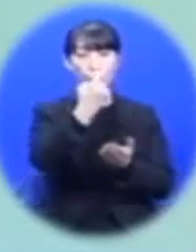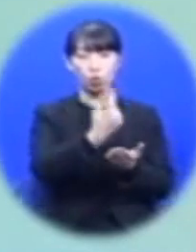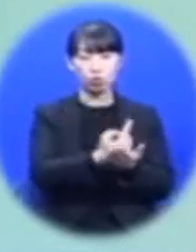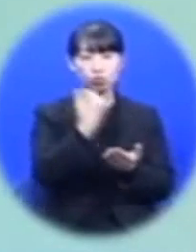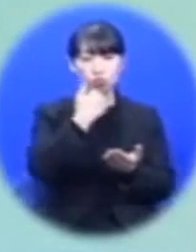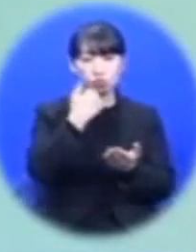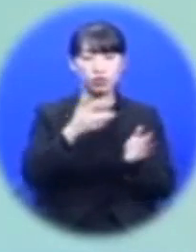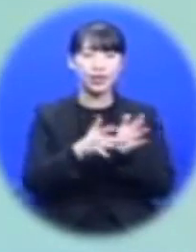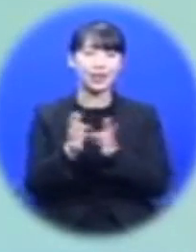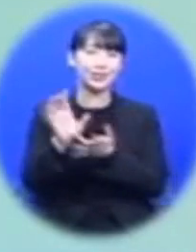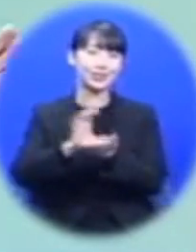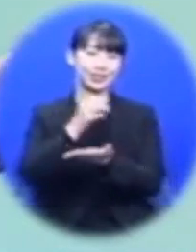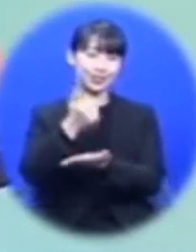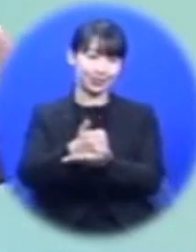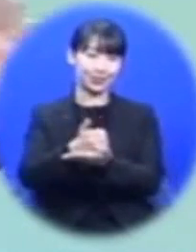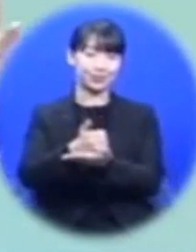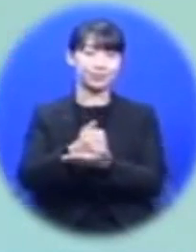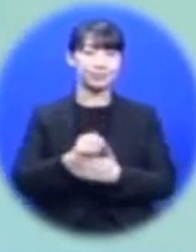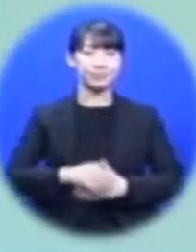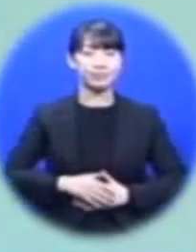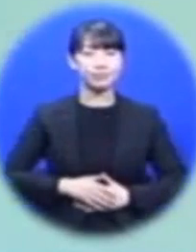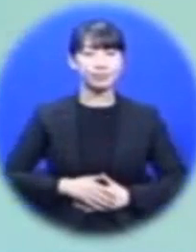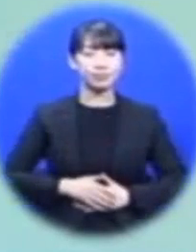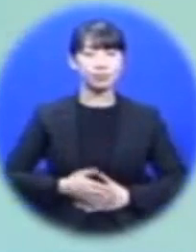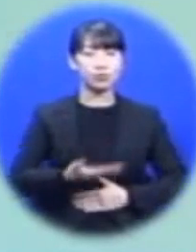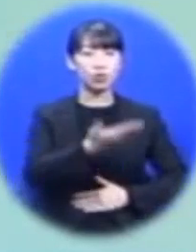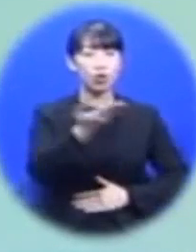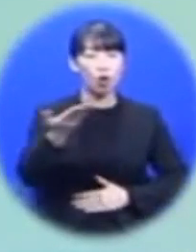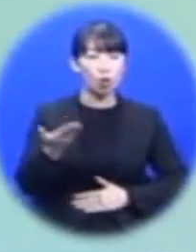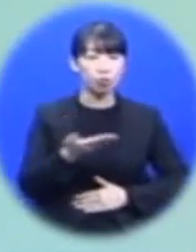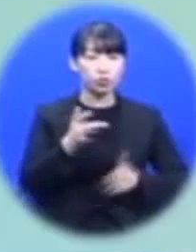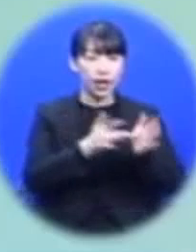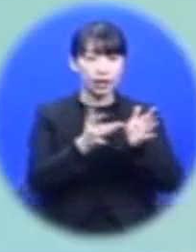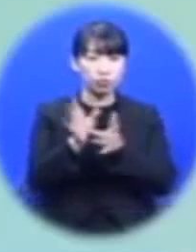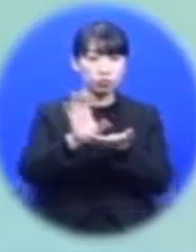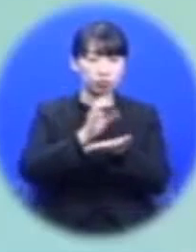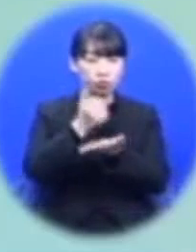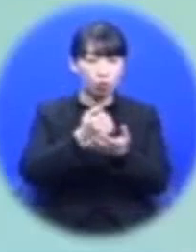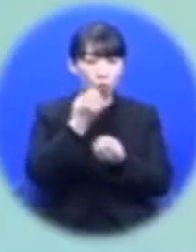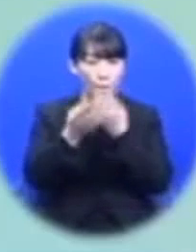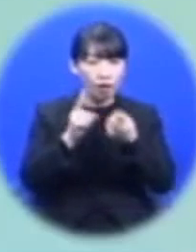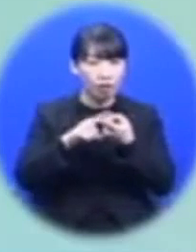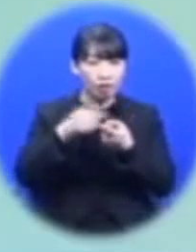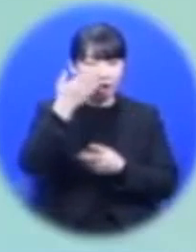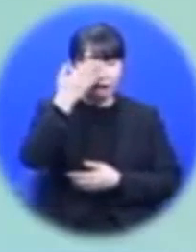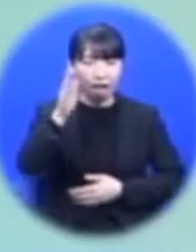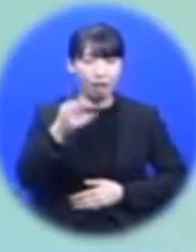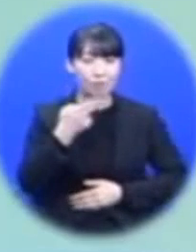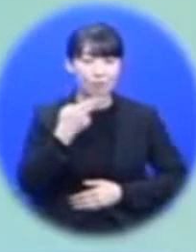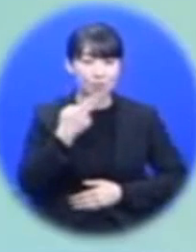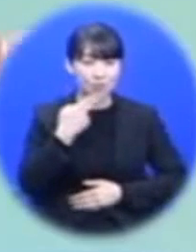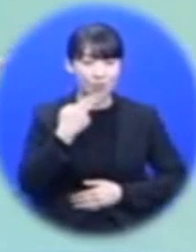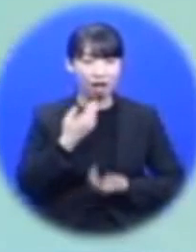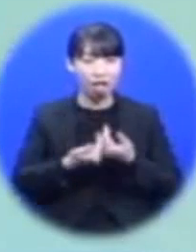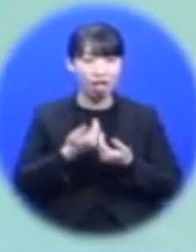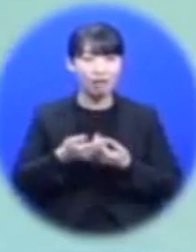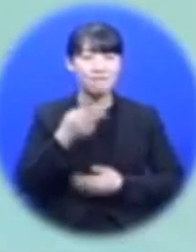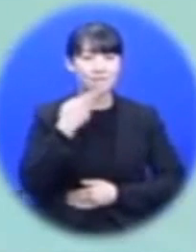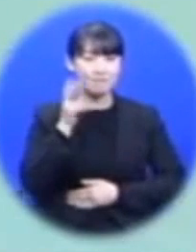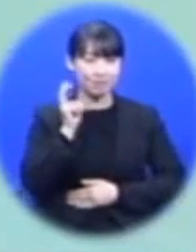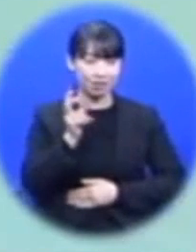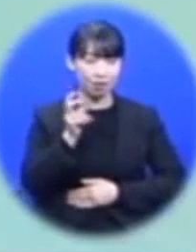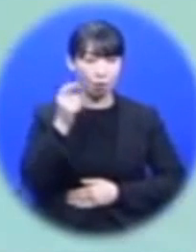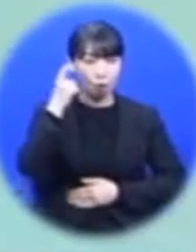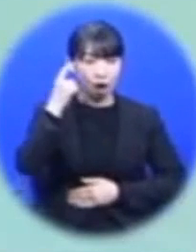그리스도라는 고백에 대해서는 전혀 낯설지 않으실 겁니다 너무나 많이 들으셨고 여러분도 그렇게 고백도